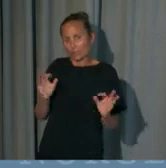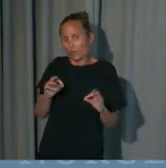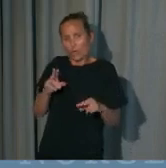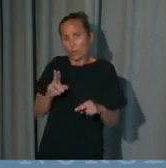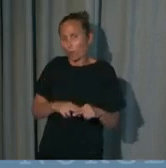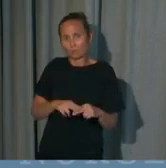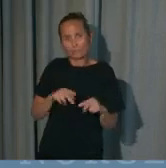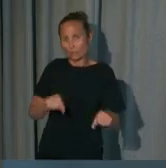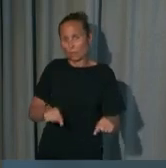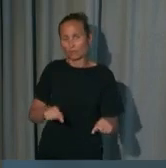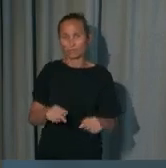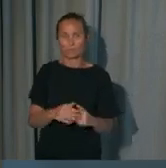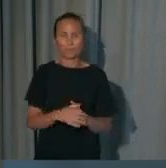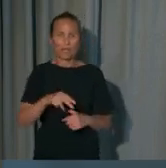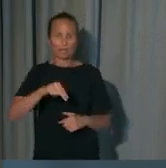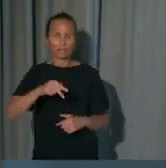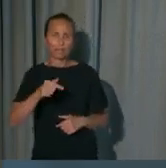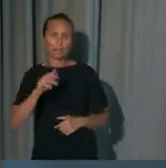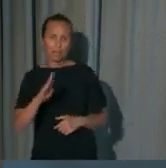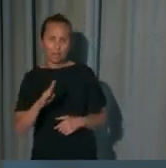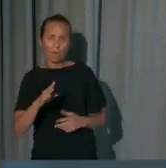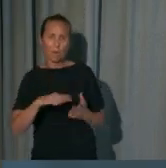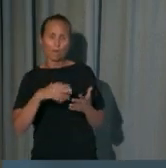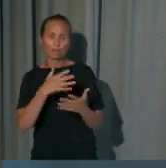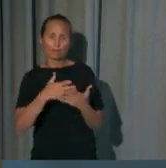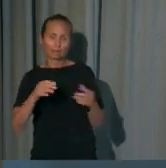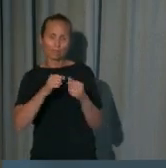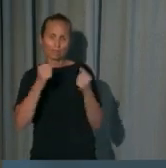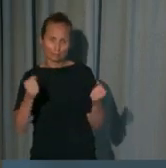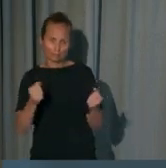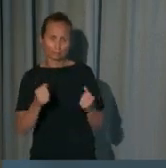nærmere. Da er det NTB, og deretter Nettavisen.